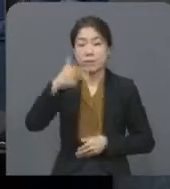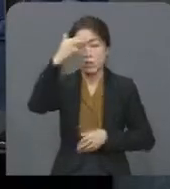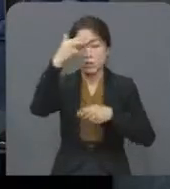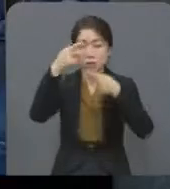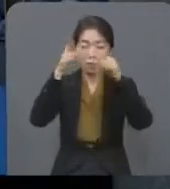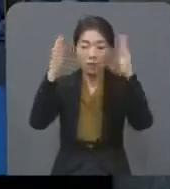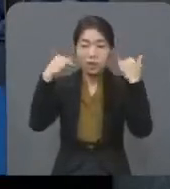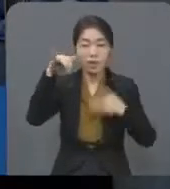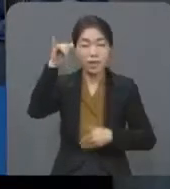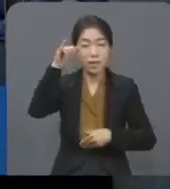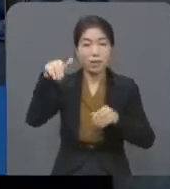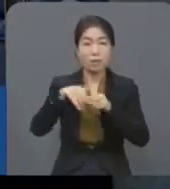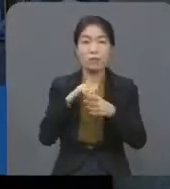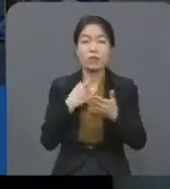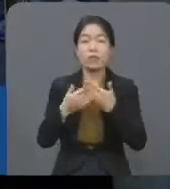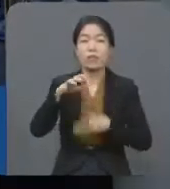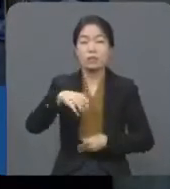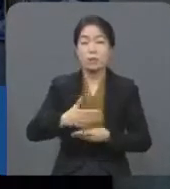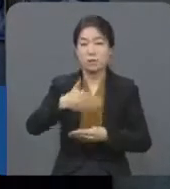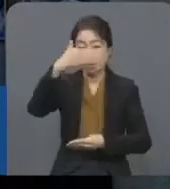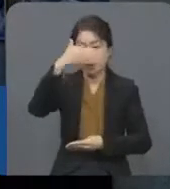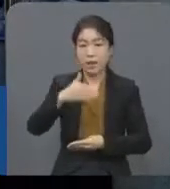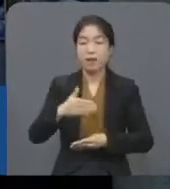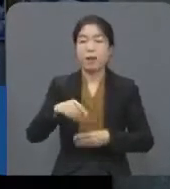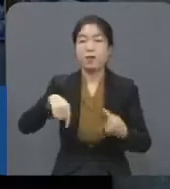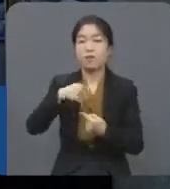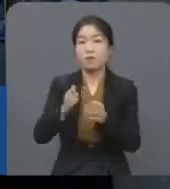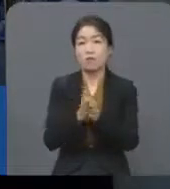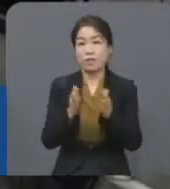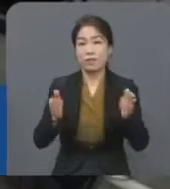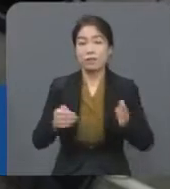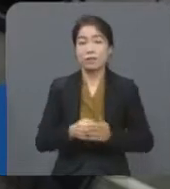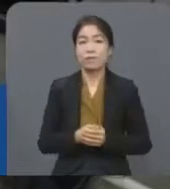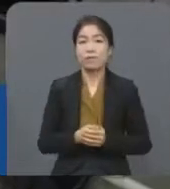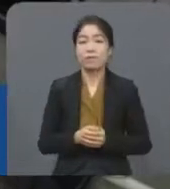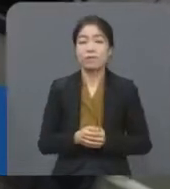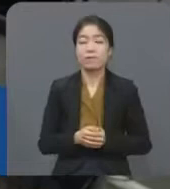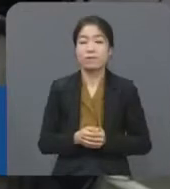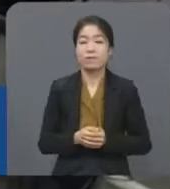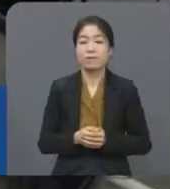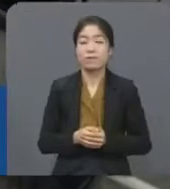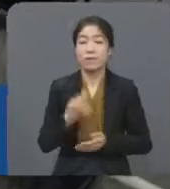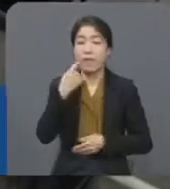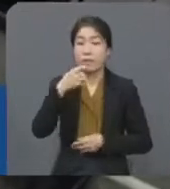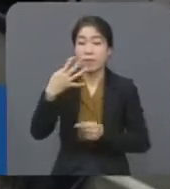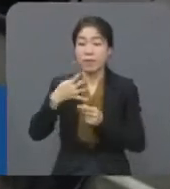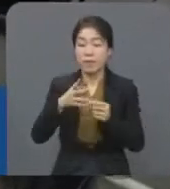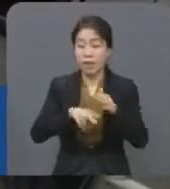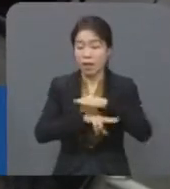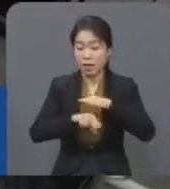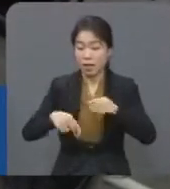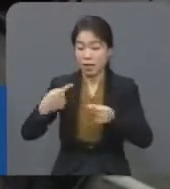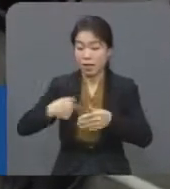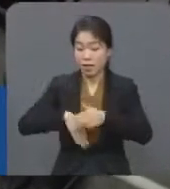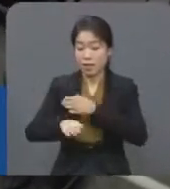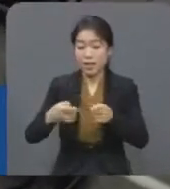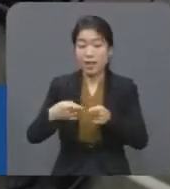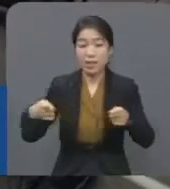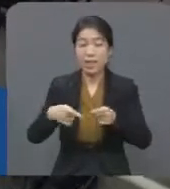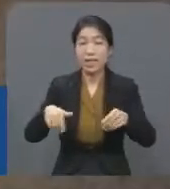조선대가 인공지능 문화체험관을 개관하고 본격적인 운영에 들어갔습니다. 금남로 사가역 지하 1층에 위치한